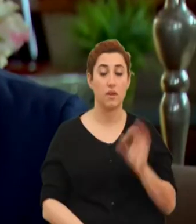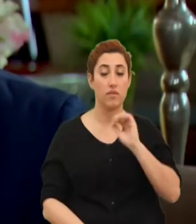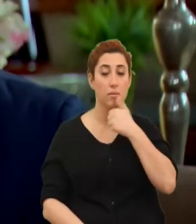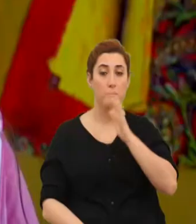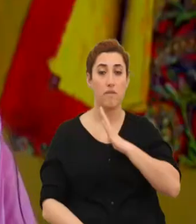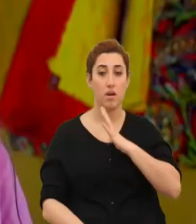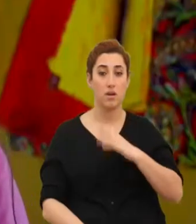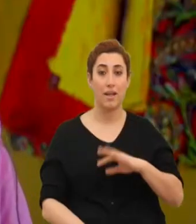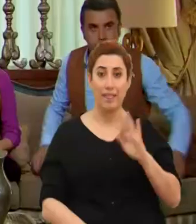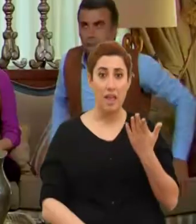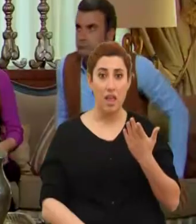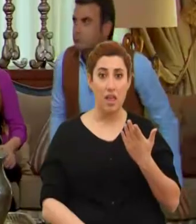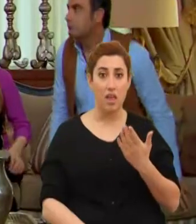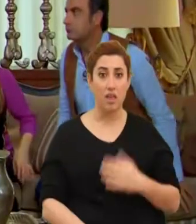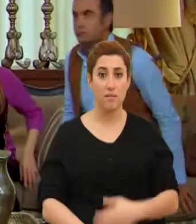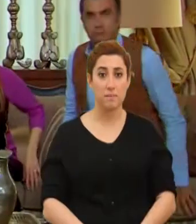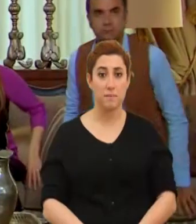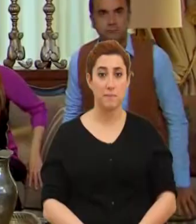Evet baba var.